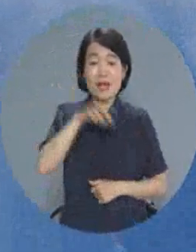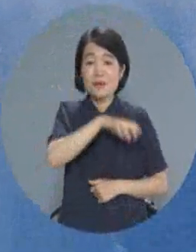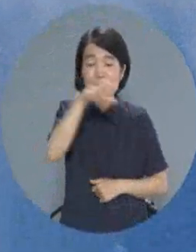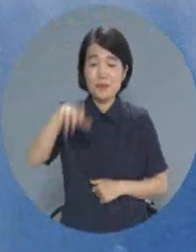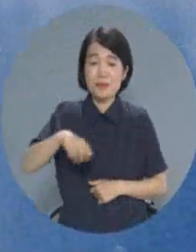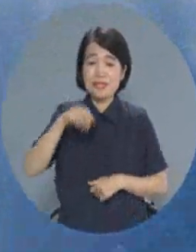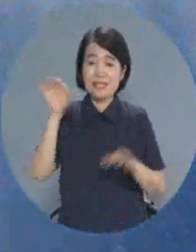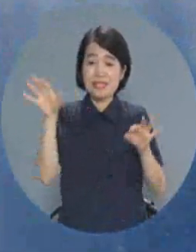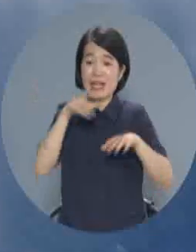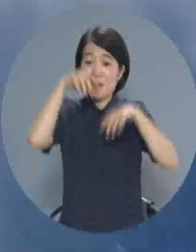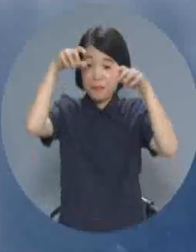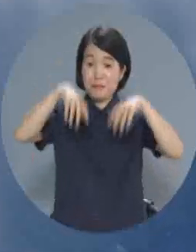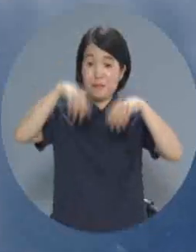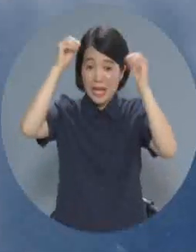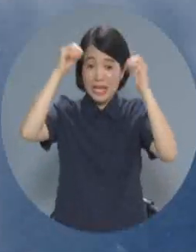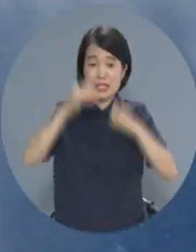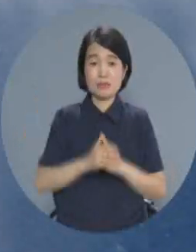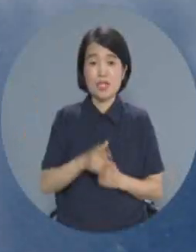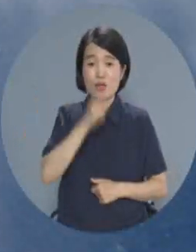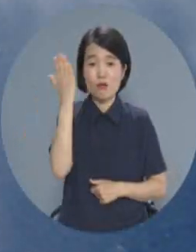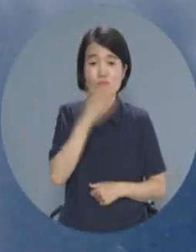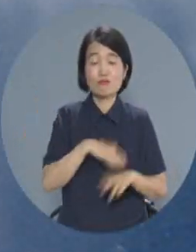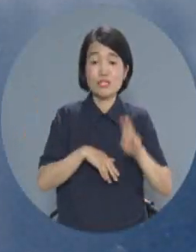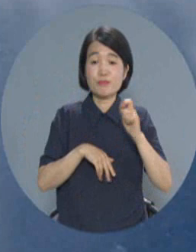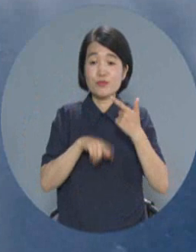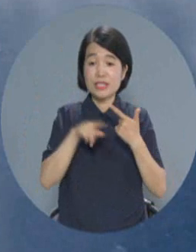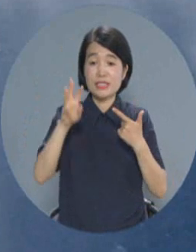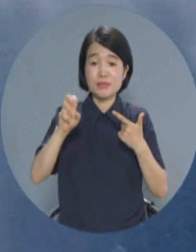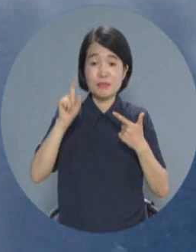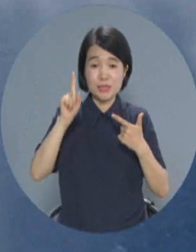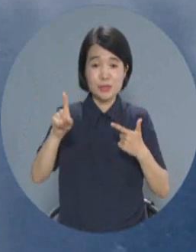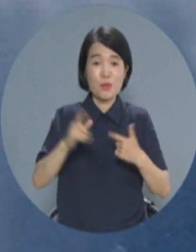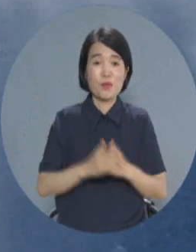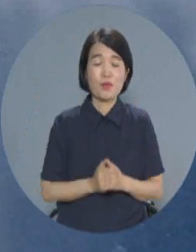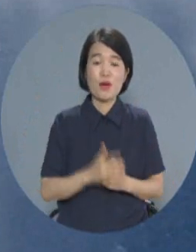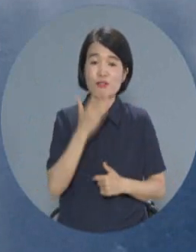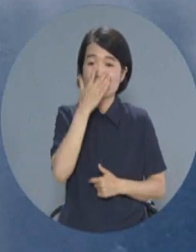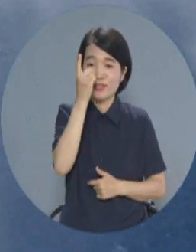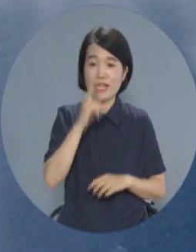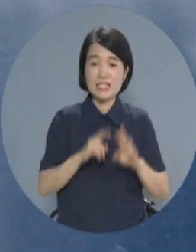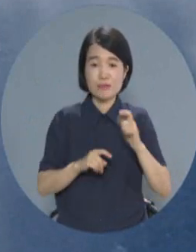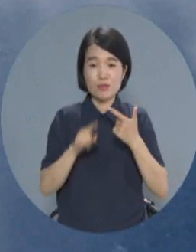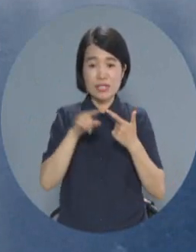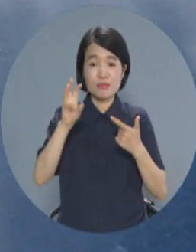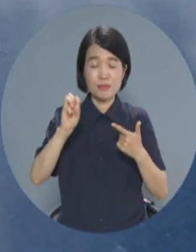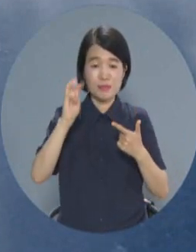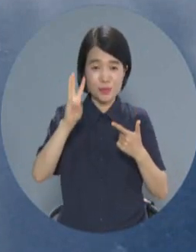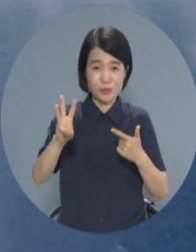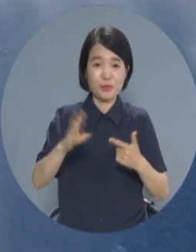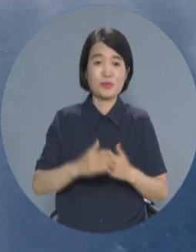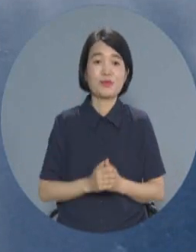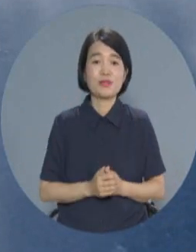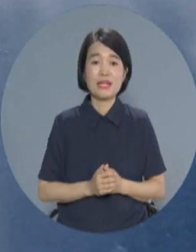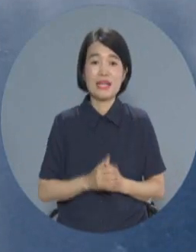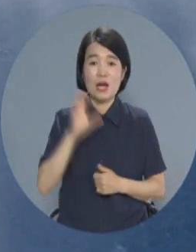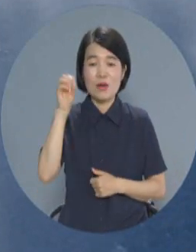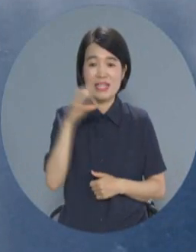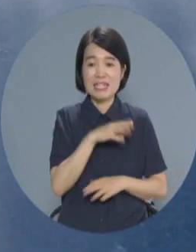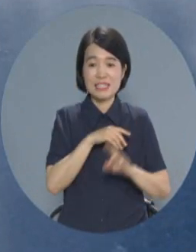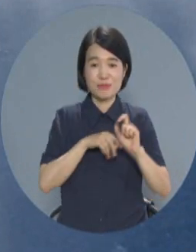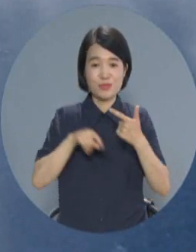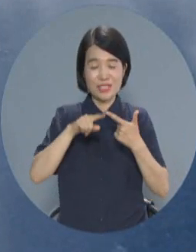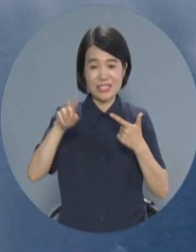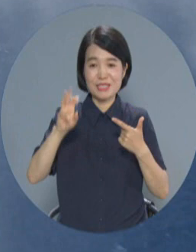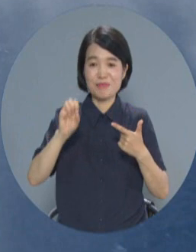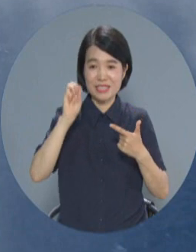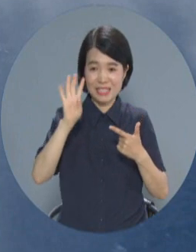곳곳에 소나기 내리겠습니다. 여수가 26에서 31도, 순천이 26에서 33도, 광양은